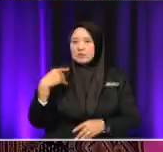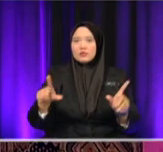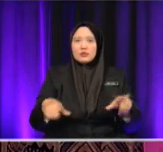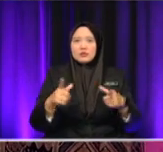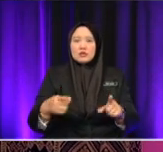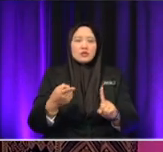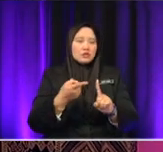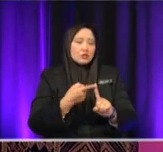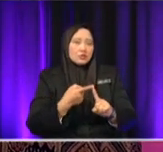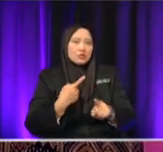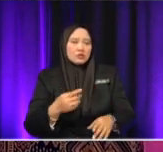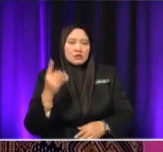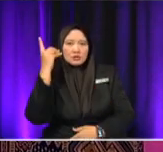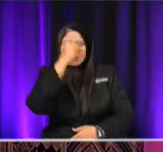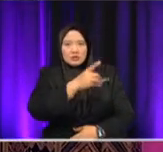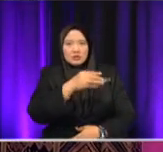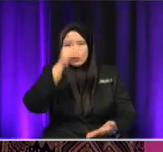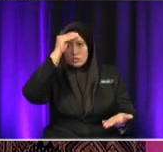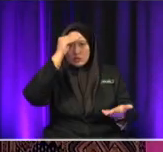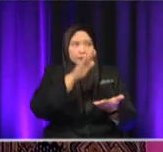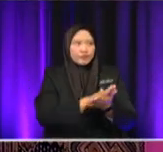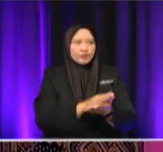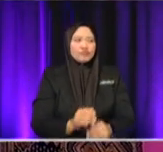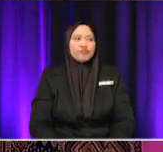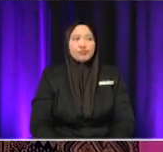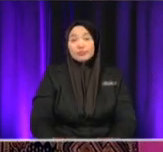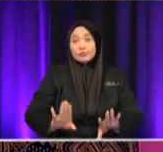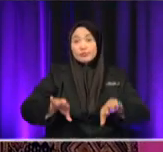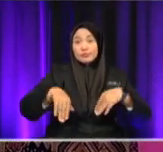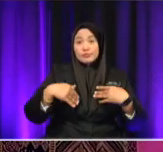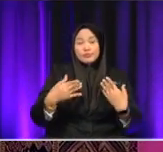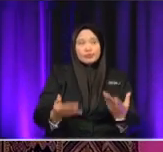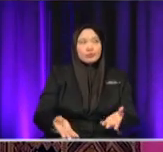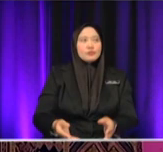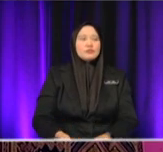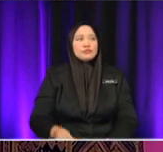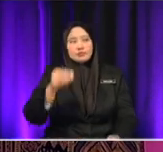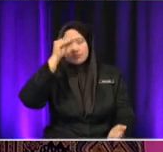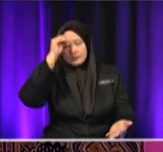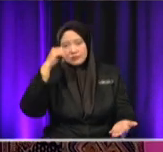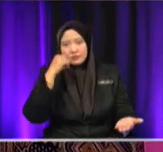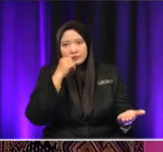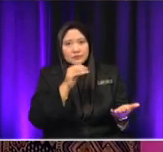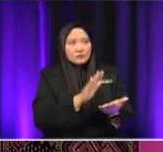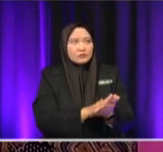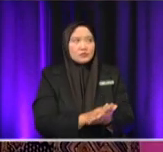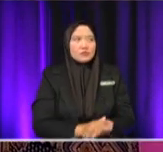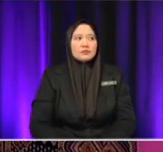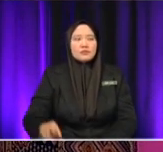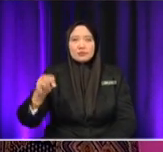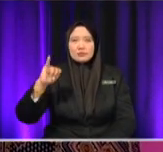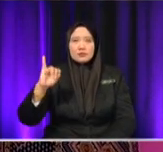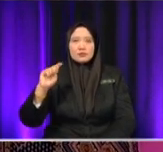cocok-contoh istri misalnya istri contoh apa yang boleh kita pelajari daripada sini oke contohnya isu yang taat